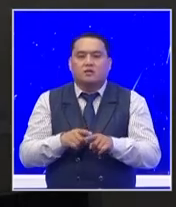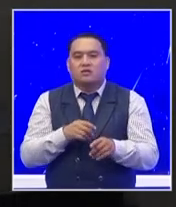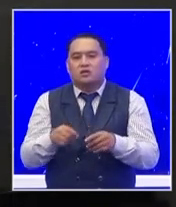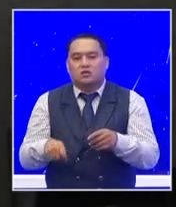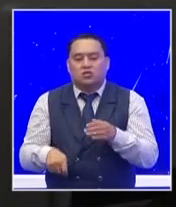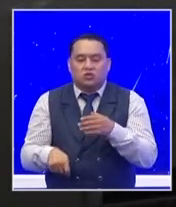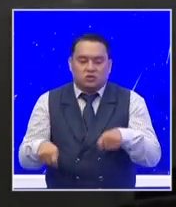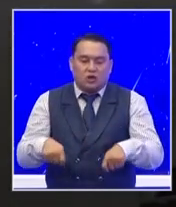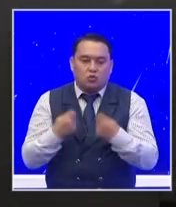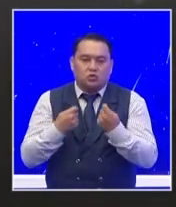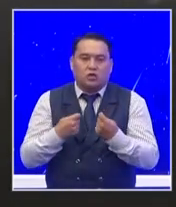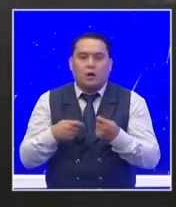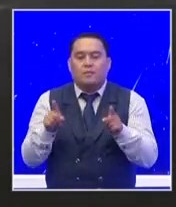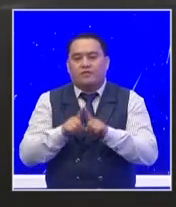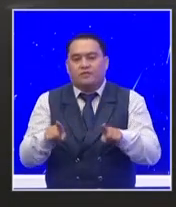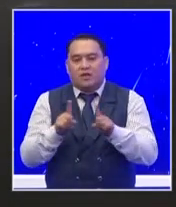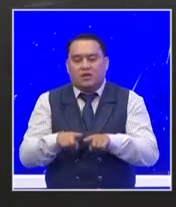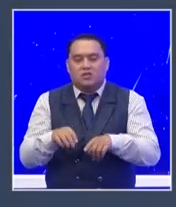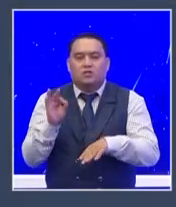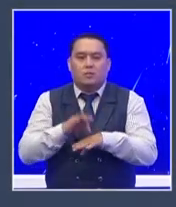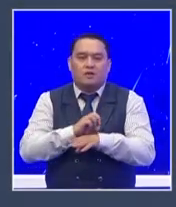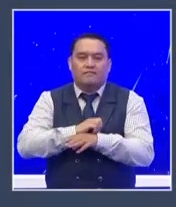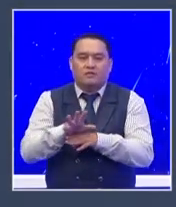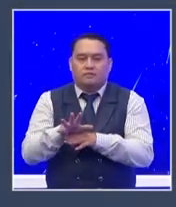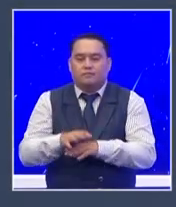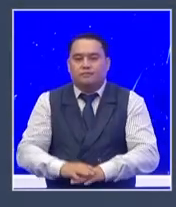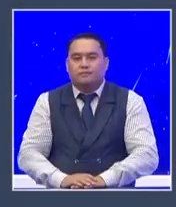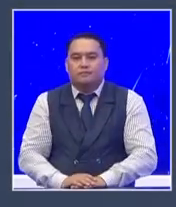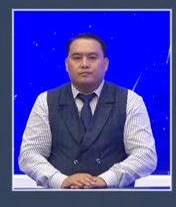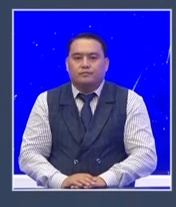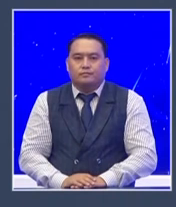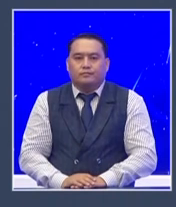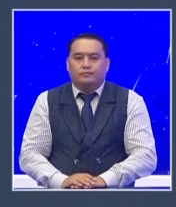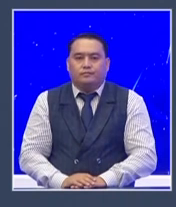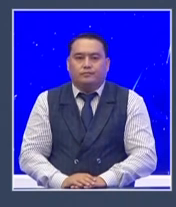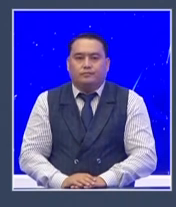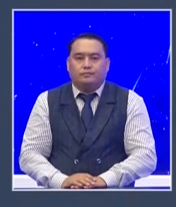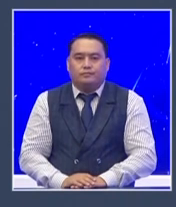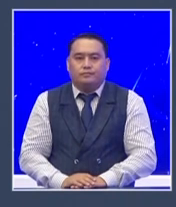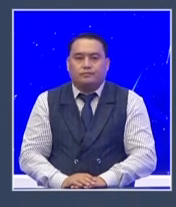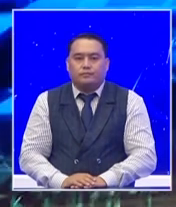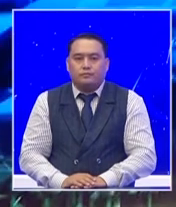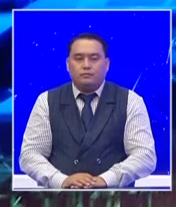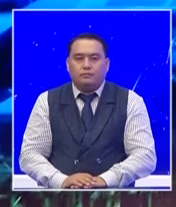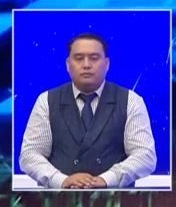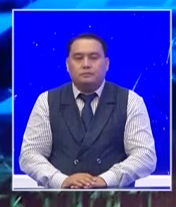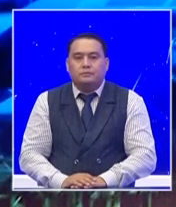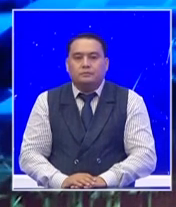административной ответственности, и второй волны вирусной болезни. Рустам Аравбаев, Ерлан Азамбай, телеканал ЖИЦУ.